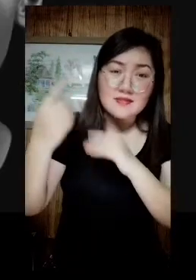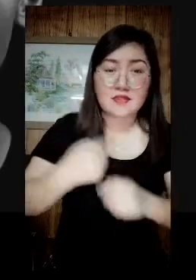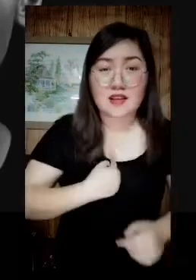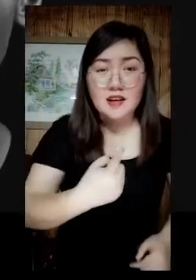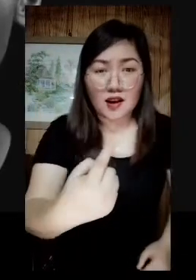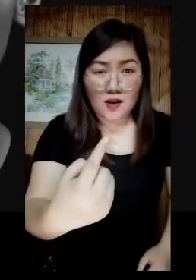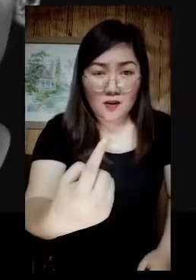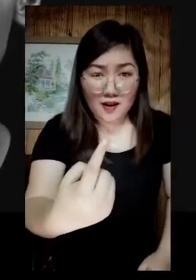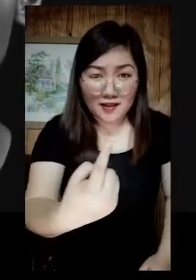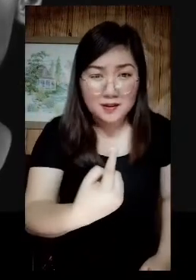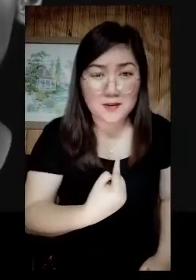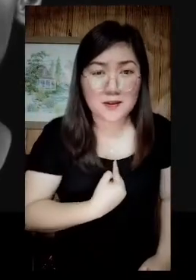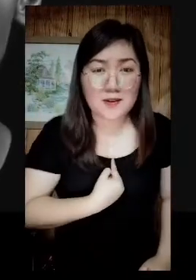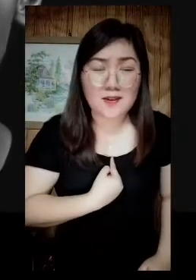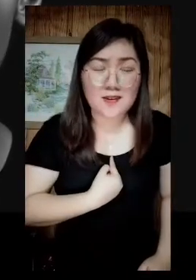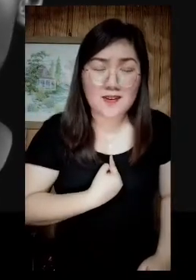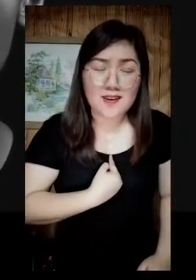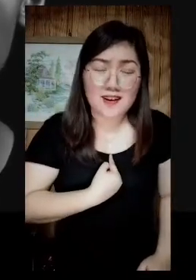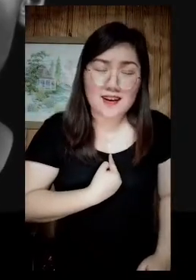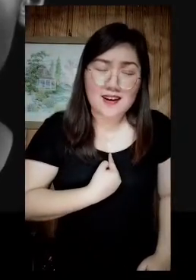natin. Ikaw at ako,